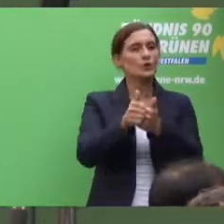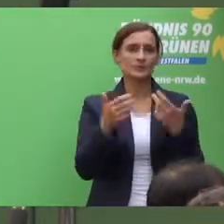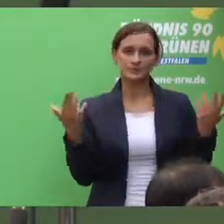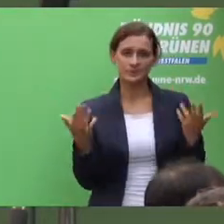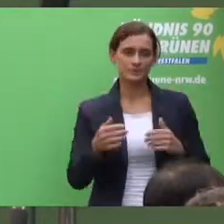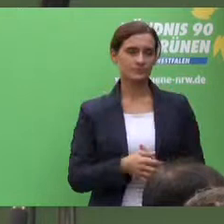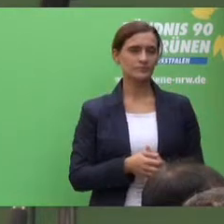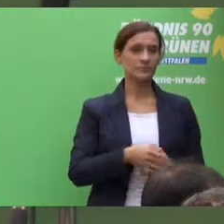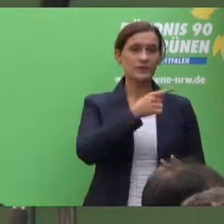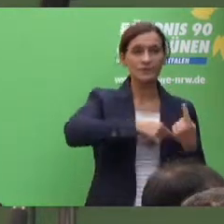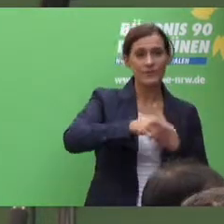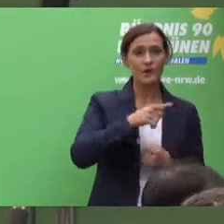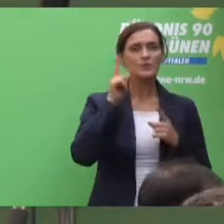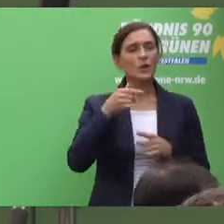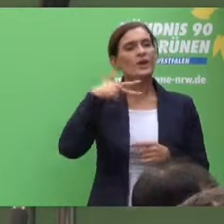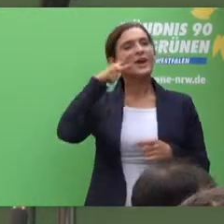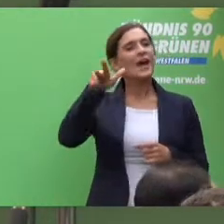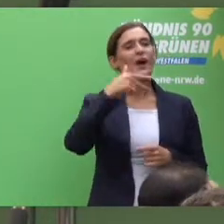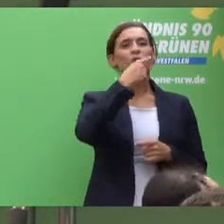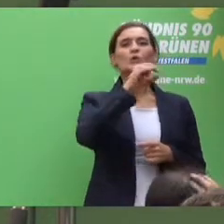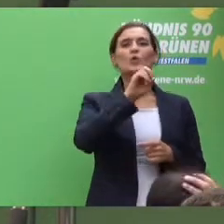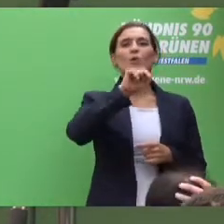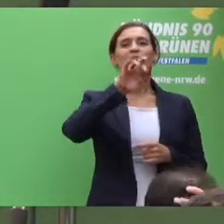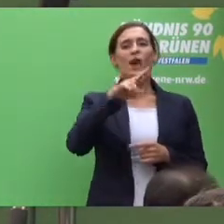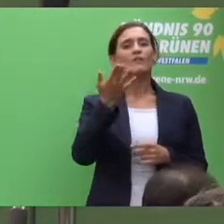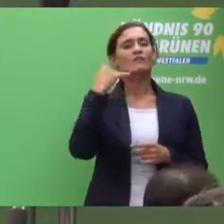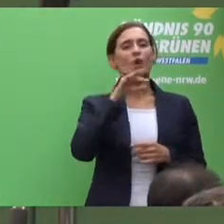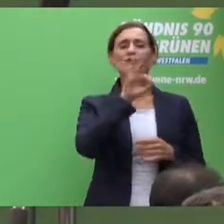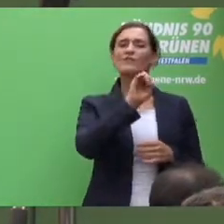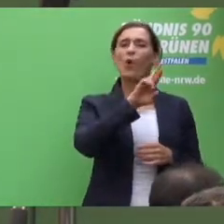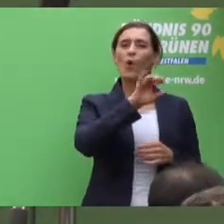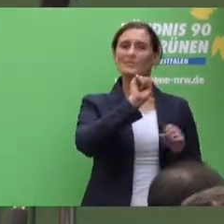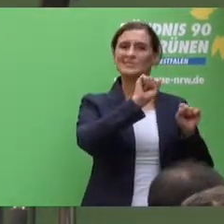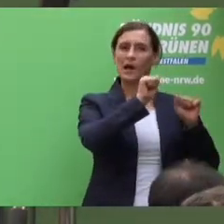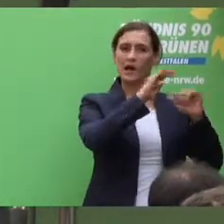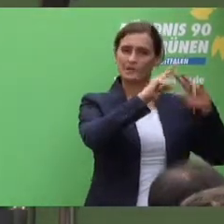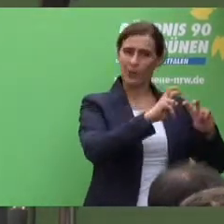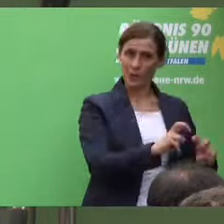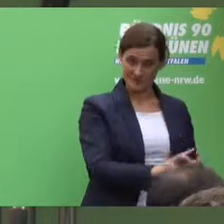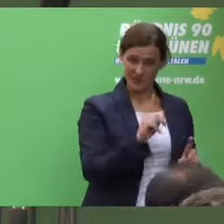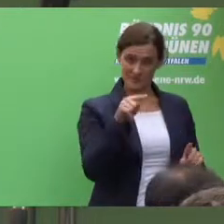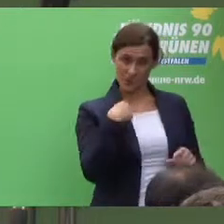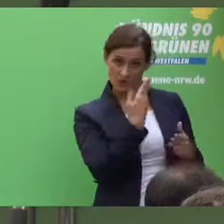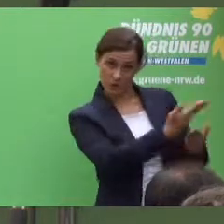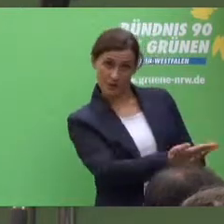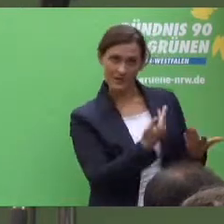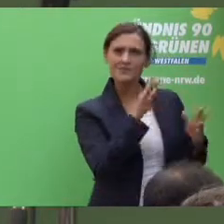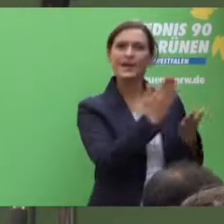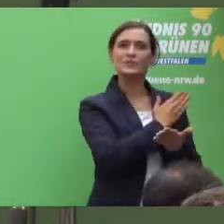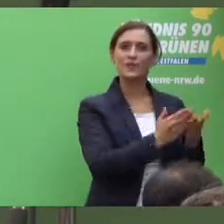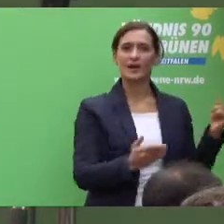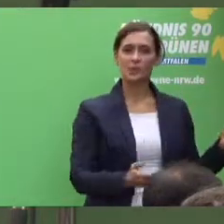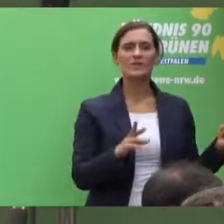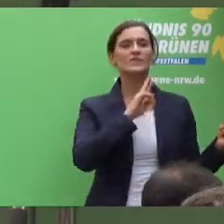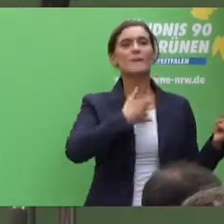wir überlassen Herrn Güllner von Forsa die Auswahl. Der fragt einfach, wer am beliebtesten ist. Und ich kann Ihnen heute schon sagen, dann ist